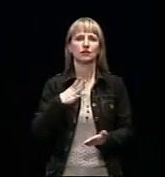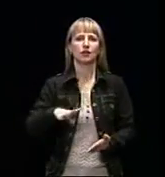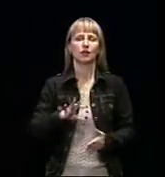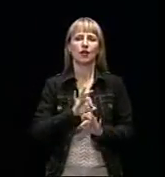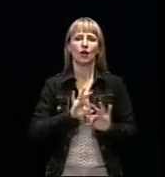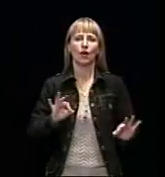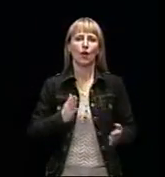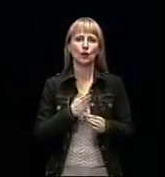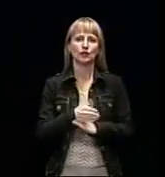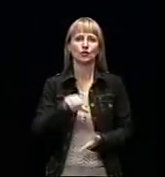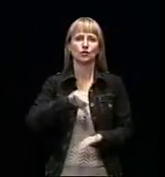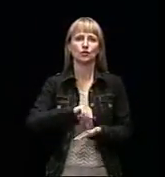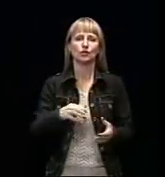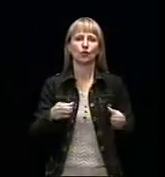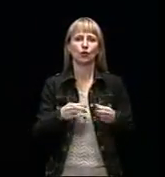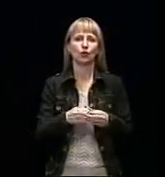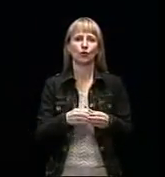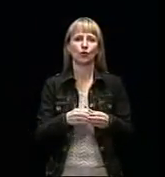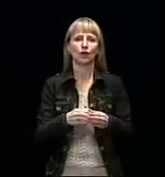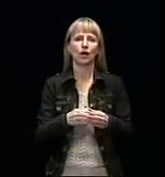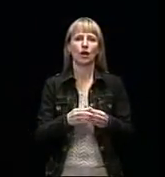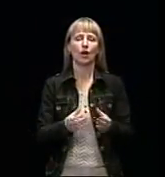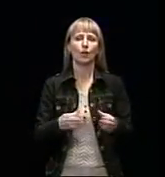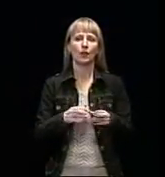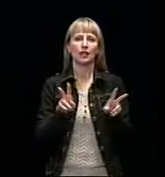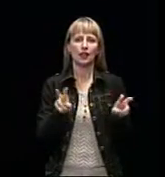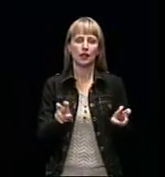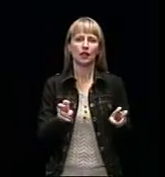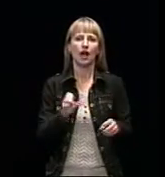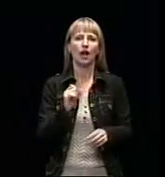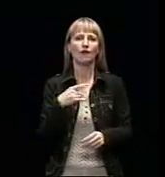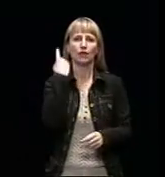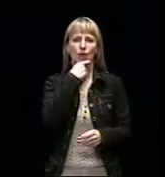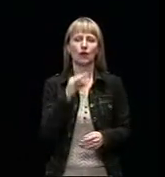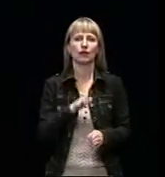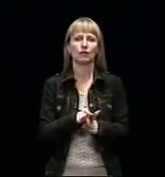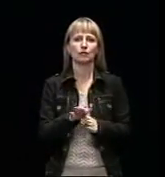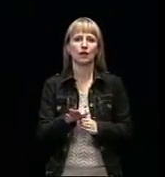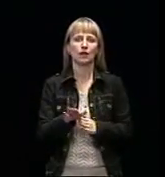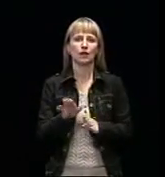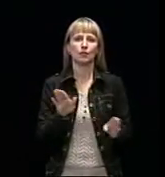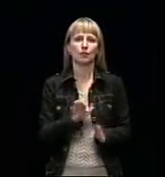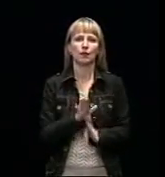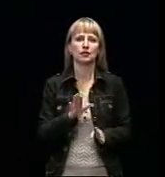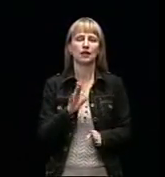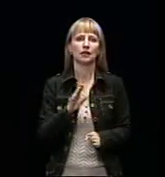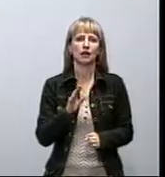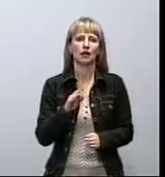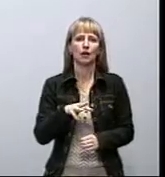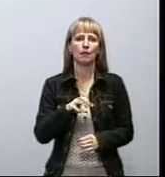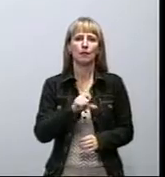гостя, учасника групи «Об'єднання», автора і виконавця Михайла Надя. Тож, не будемо тягнути.